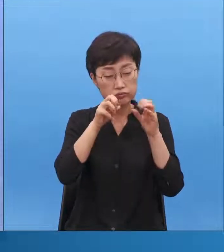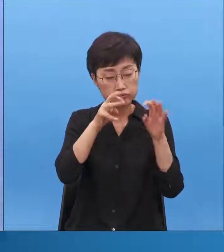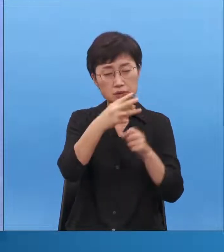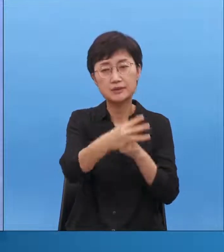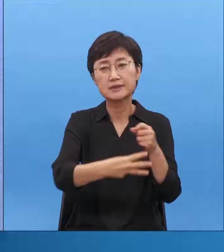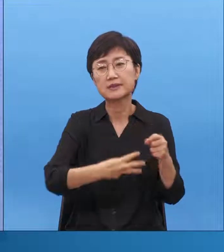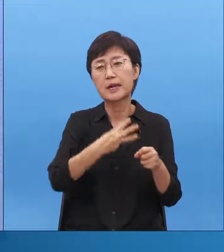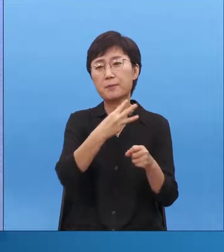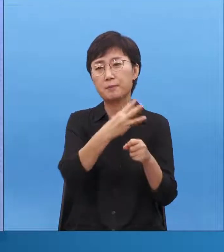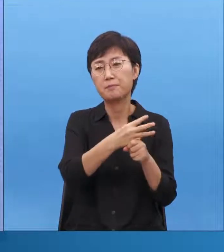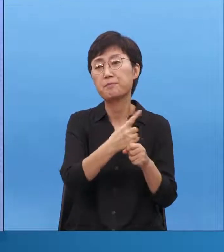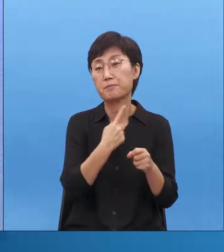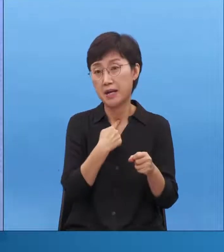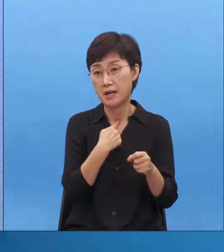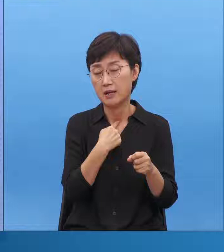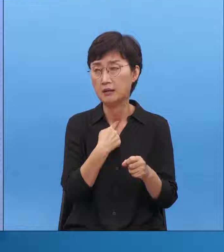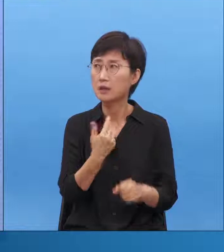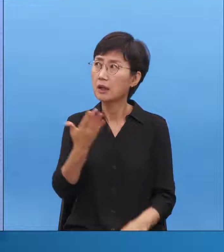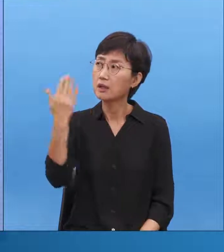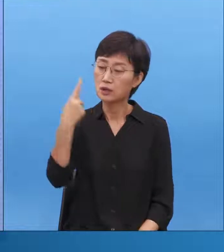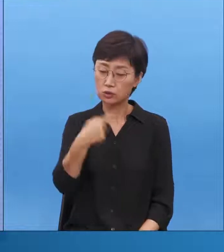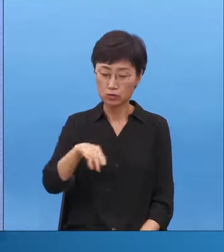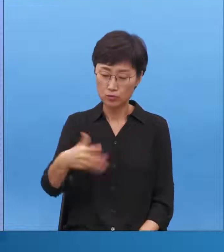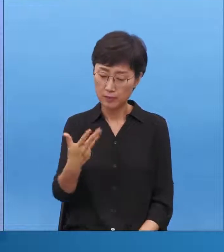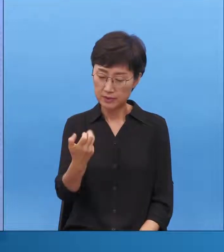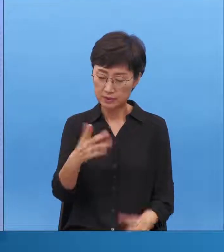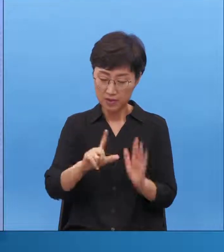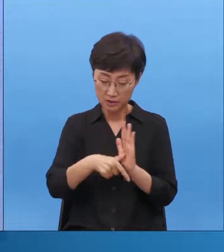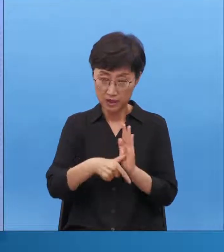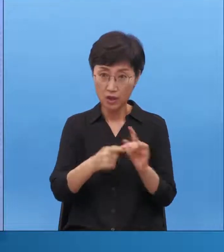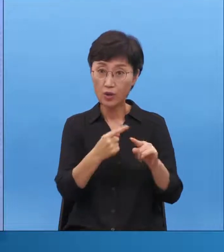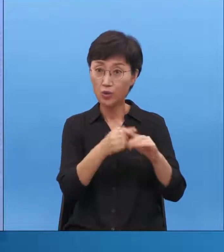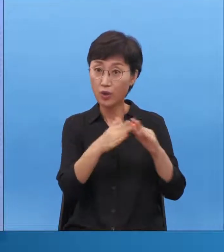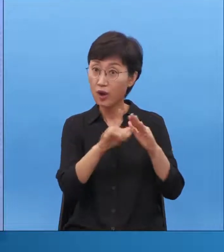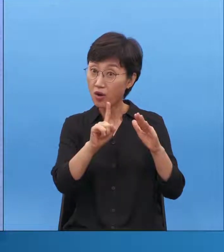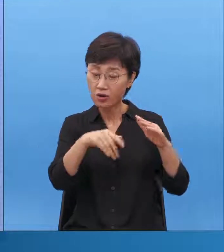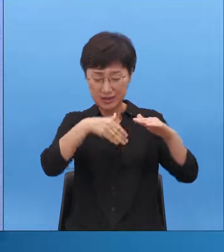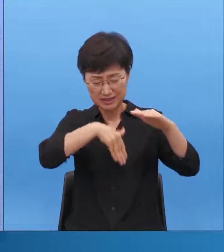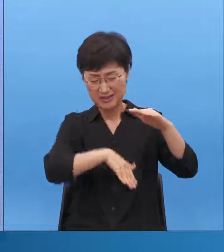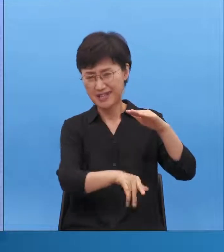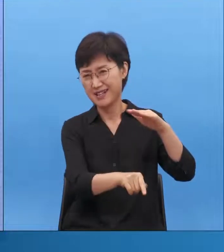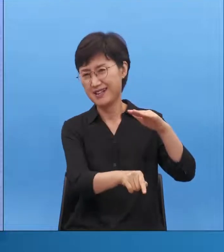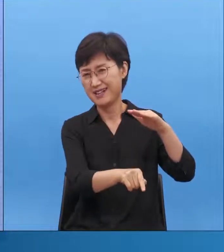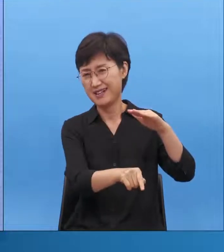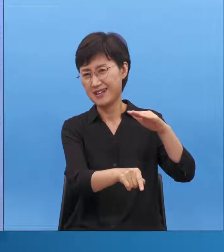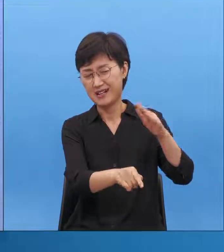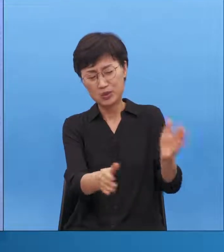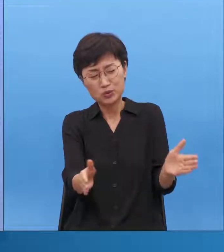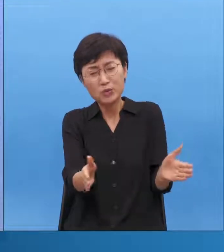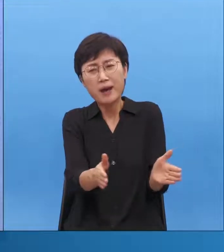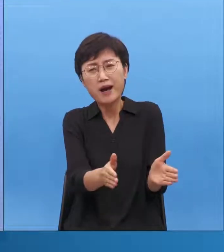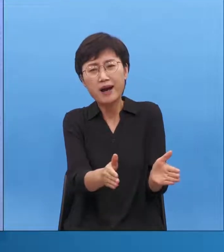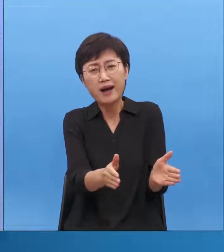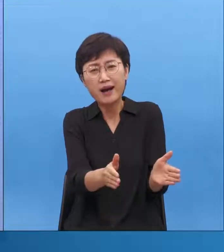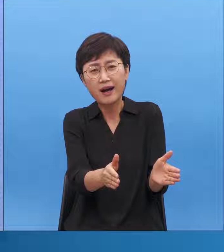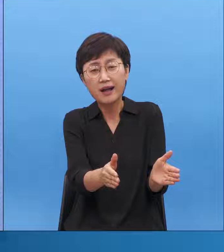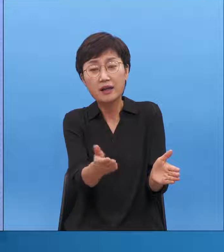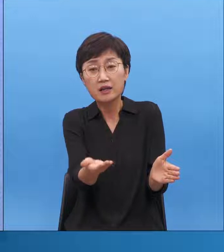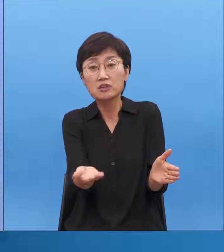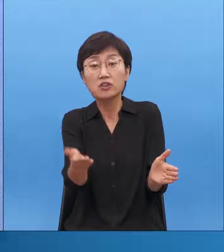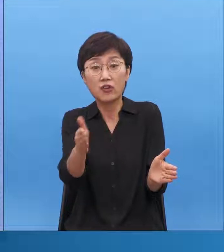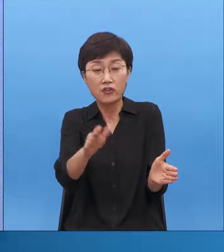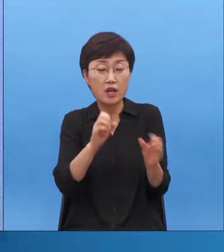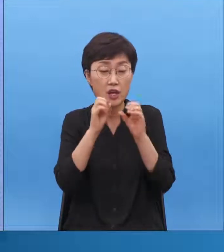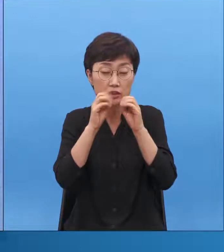1988. 비록 우리가 그 지하에 있었습니다만은 제자들이 1,000명 넘게 모였어요. And back then we had to meet in the